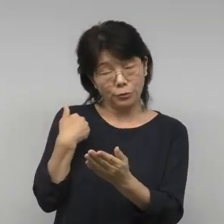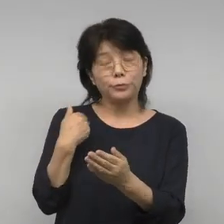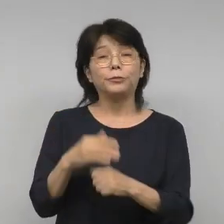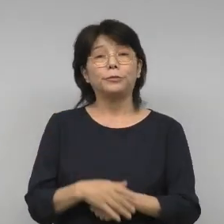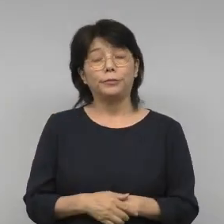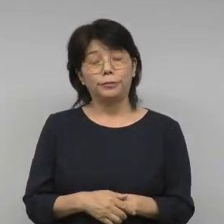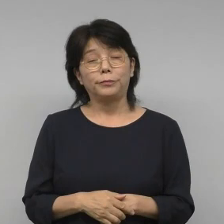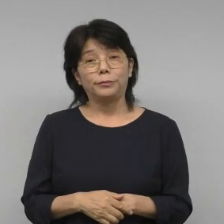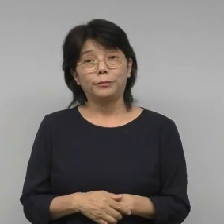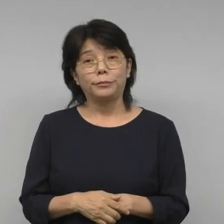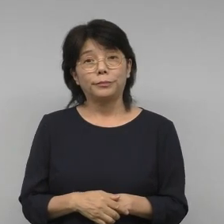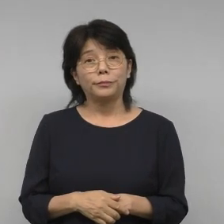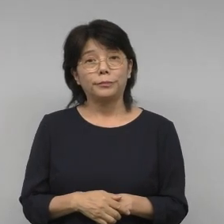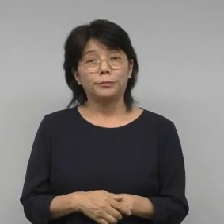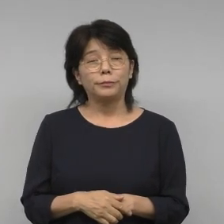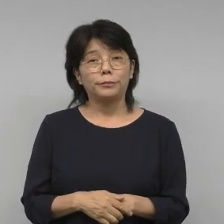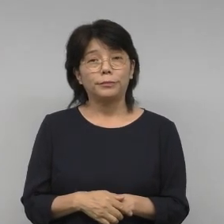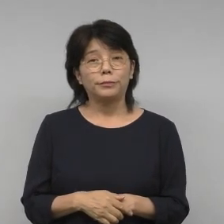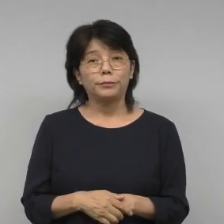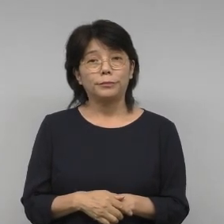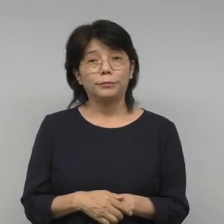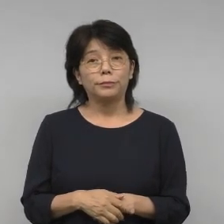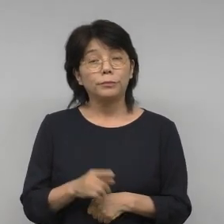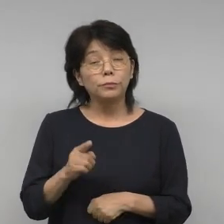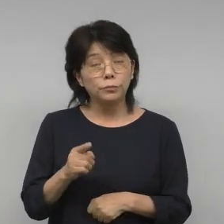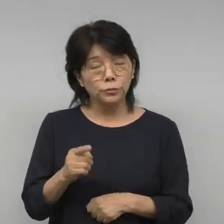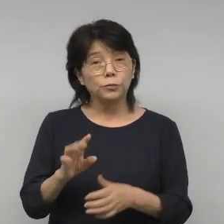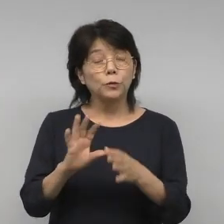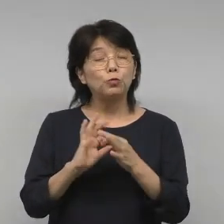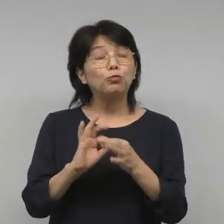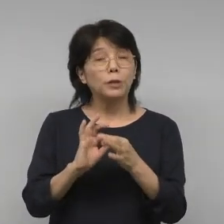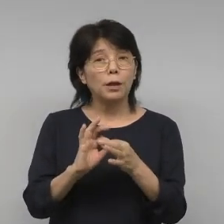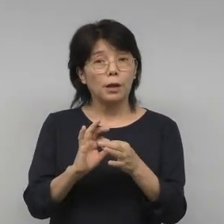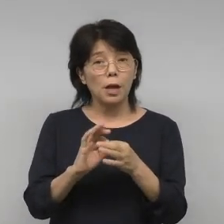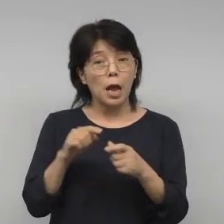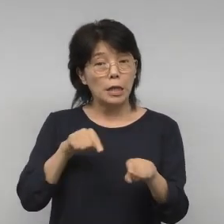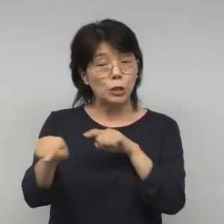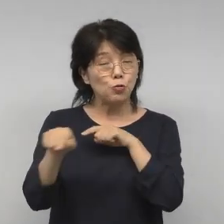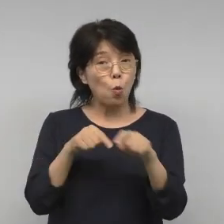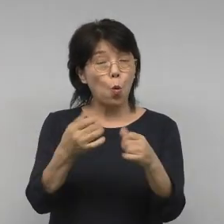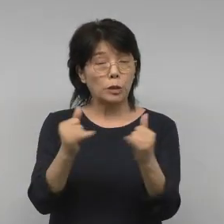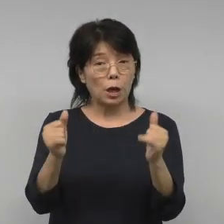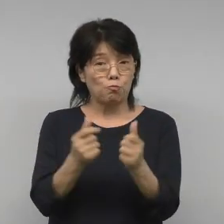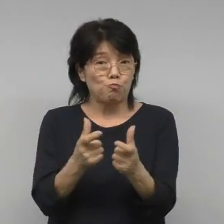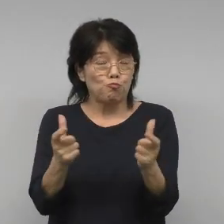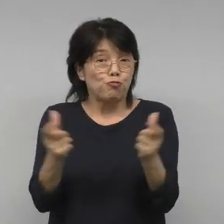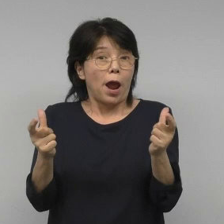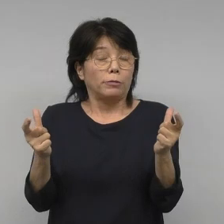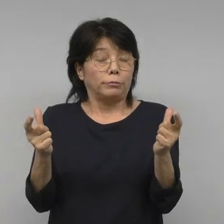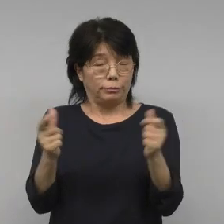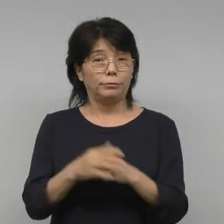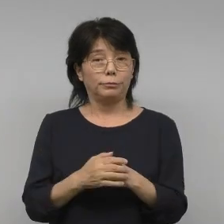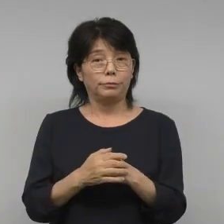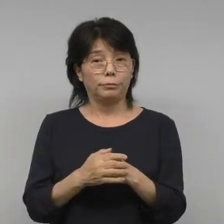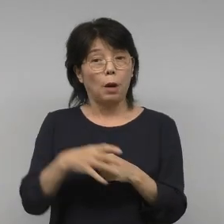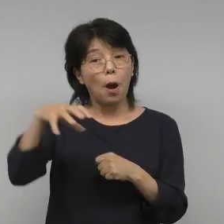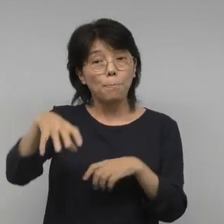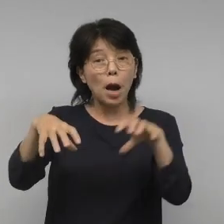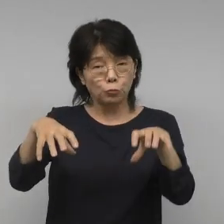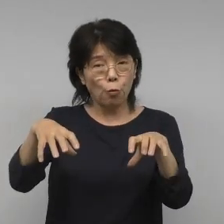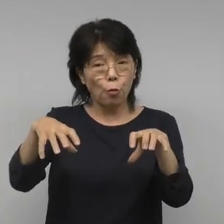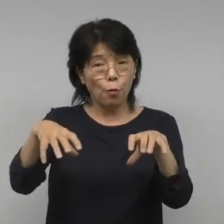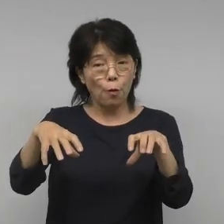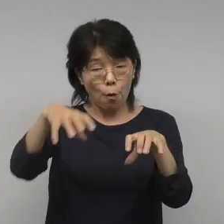ております。またこのクラブにつきましては、指導者が増えていけばですね、あるいはその場所の確保ができ